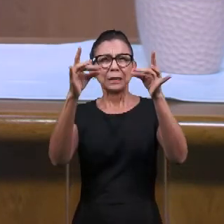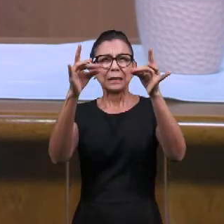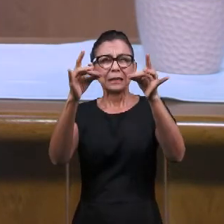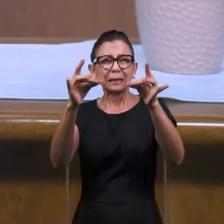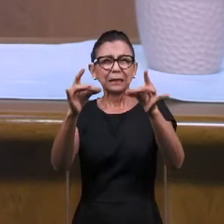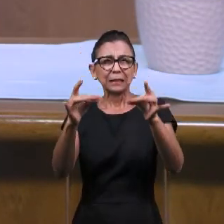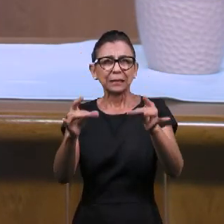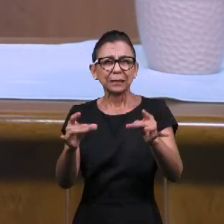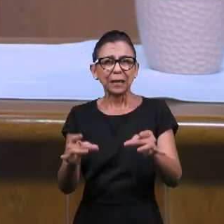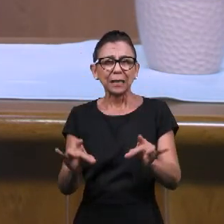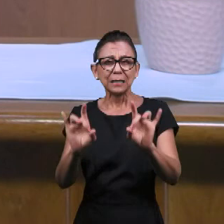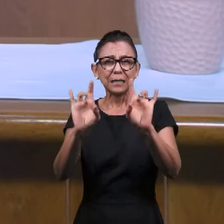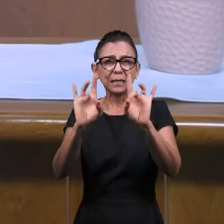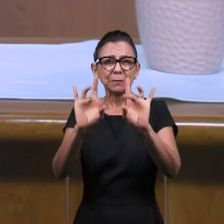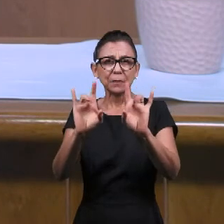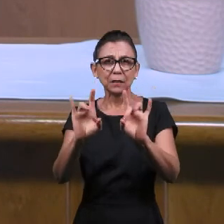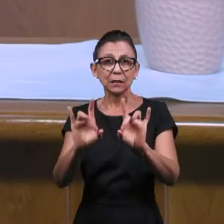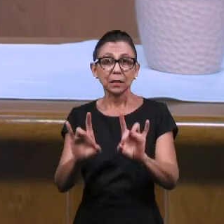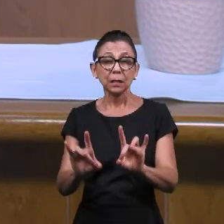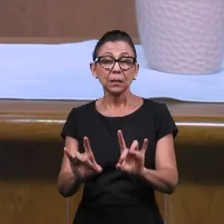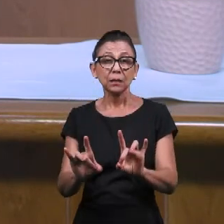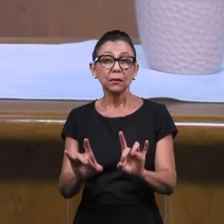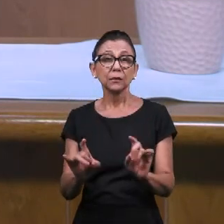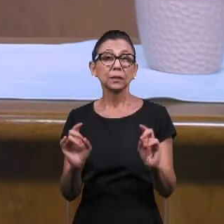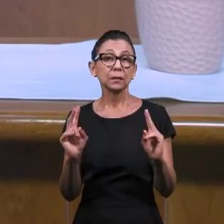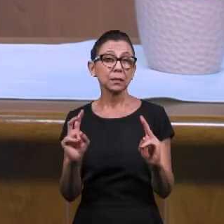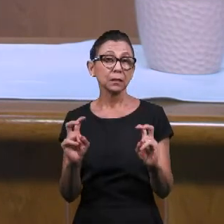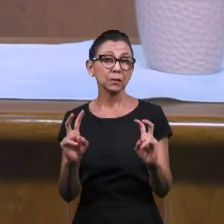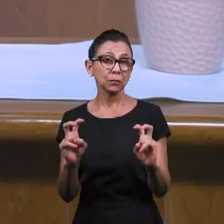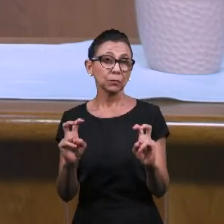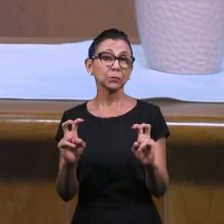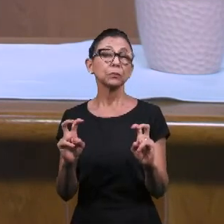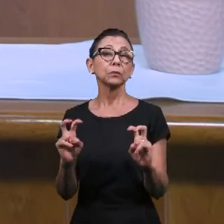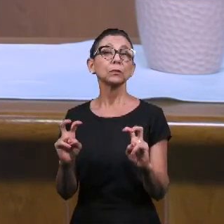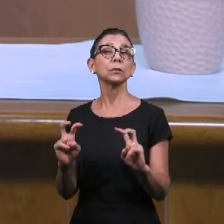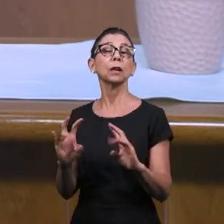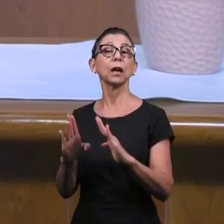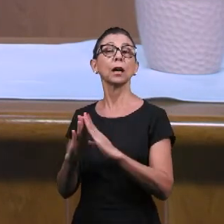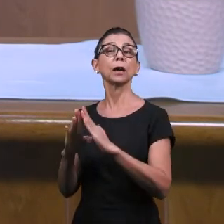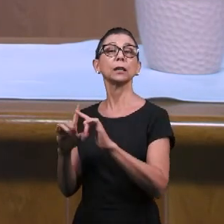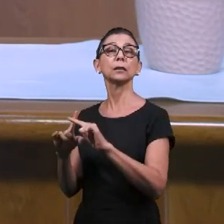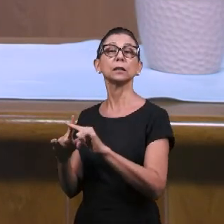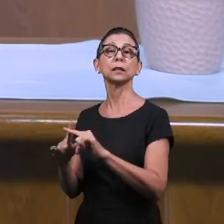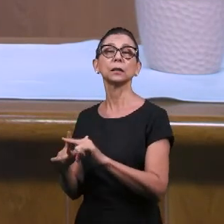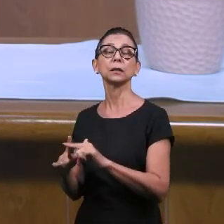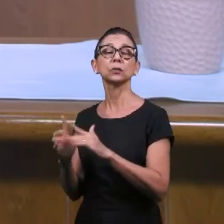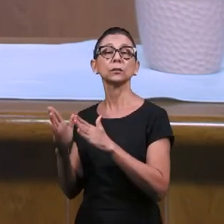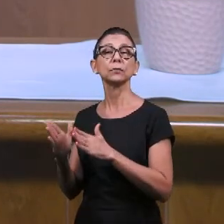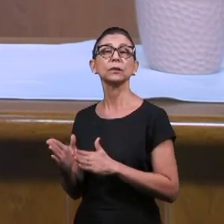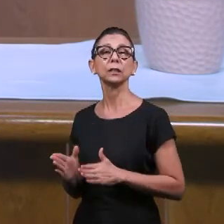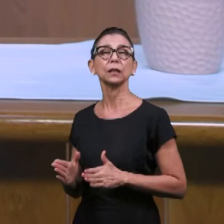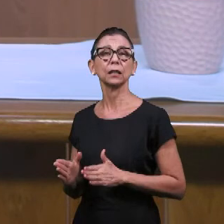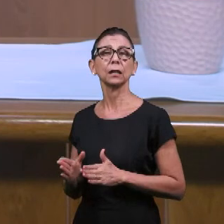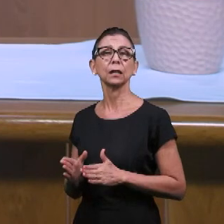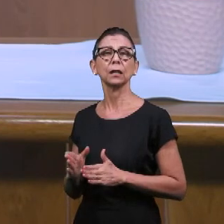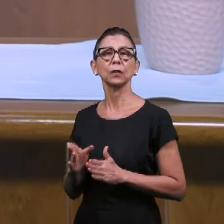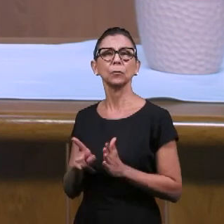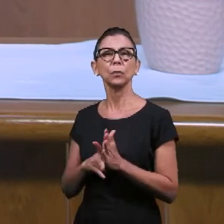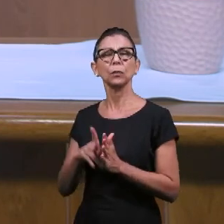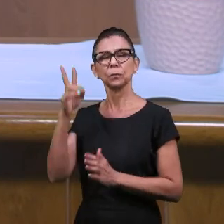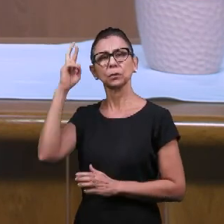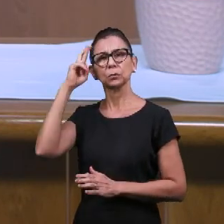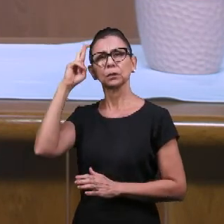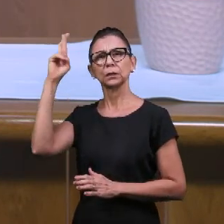предает близкие отношения, который делает это с